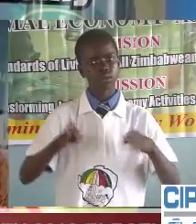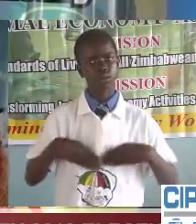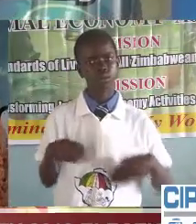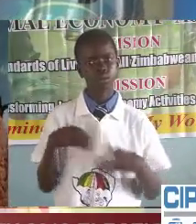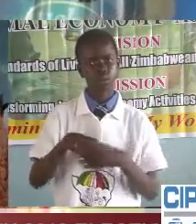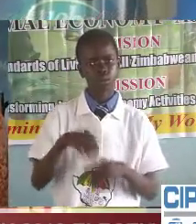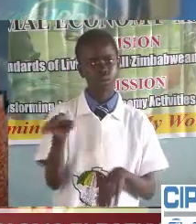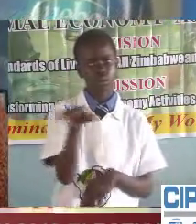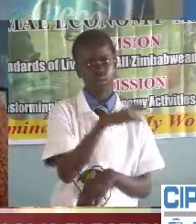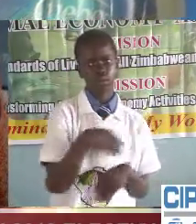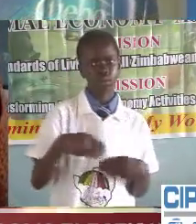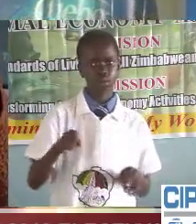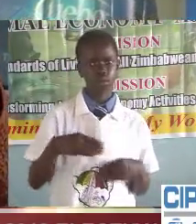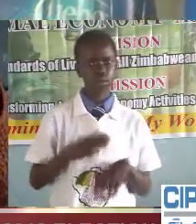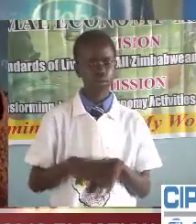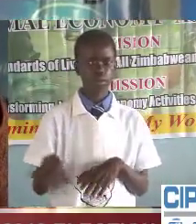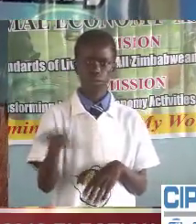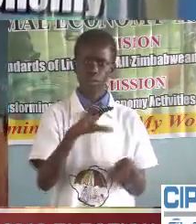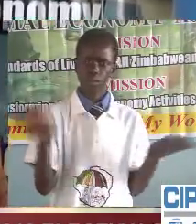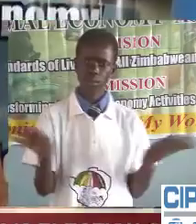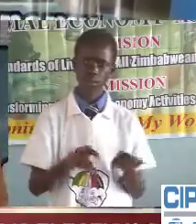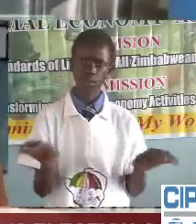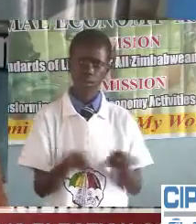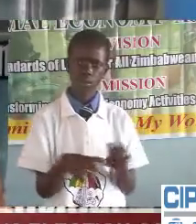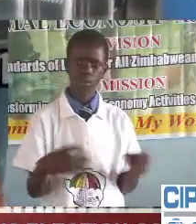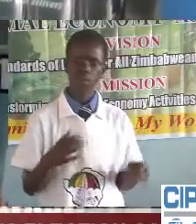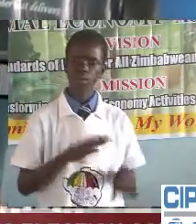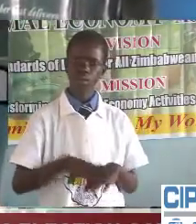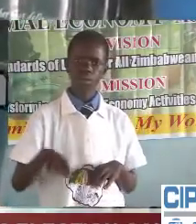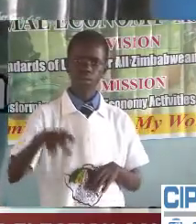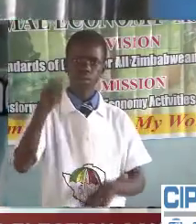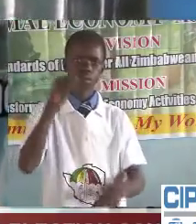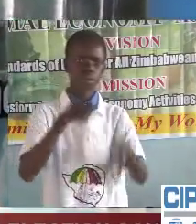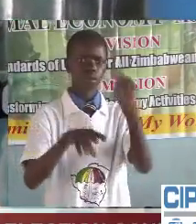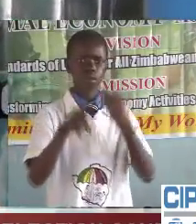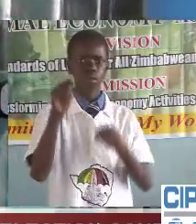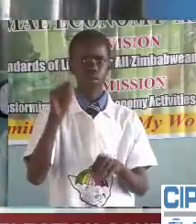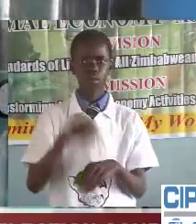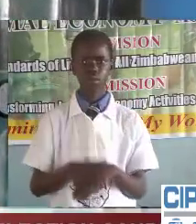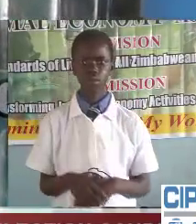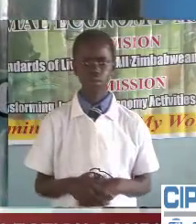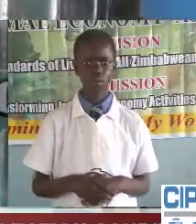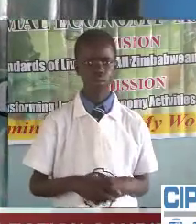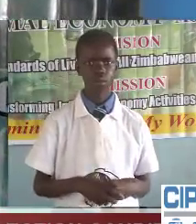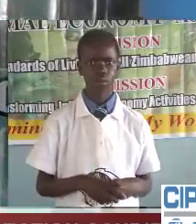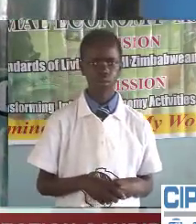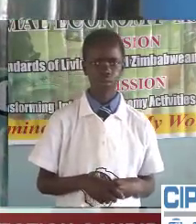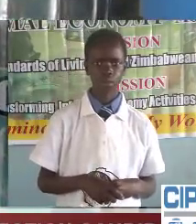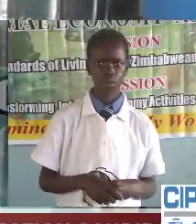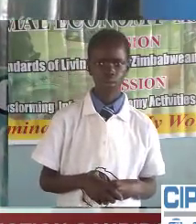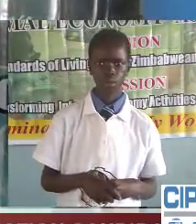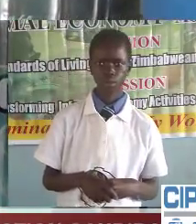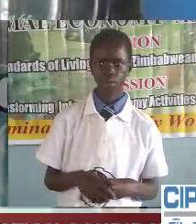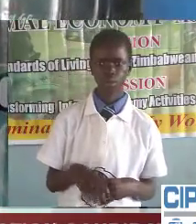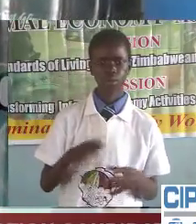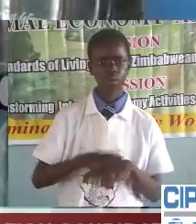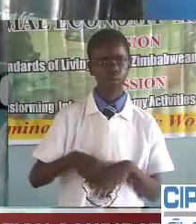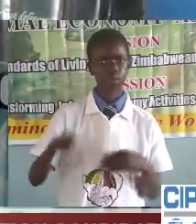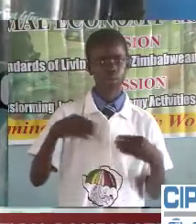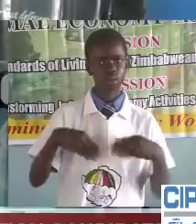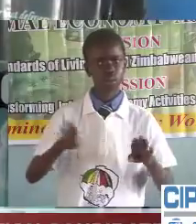edu, ma-aspiring candidates edu atinawo ndo vasarudza kuti kuta. And iye zvinezvi manje